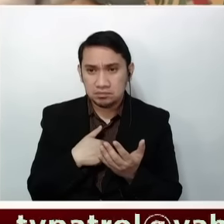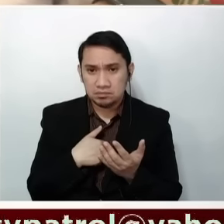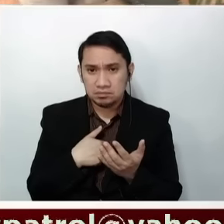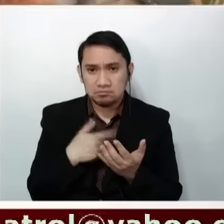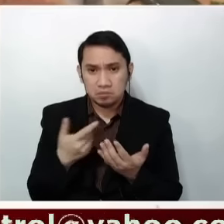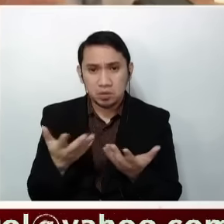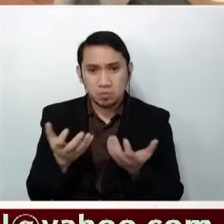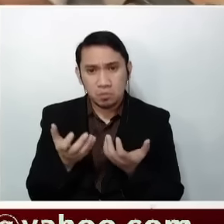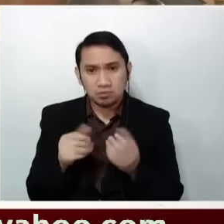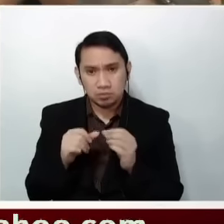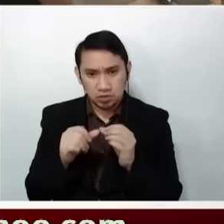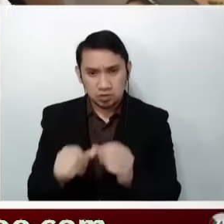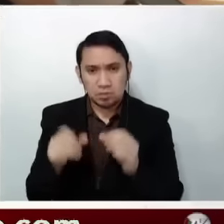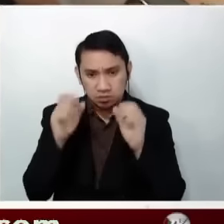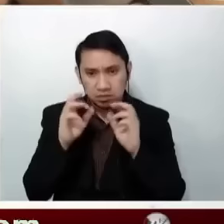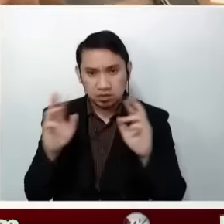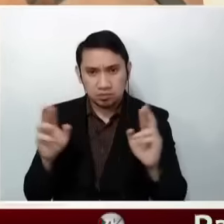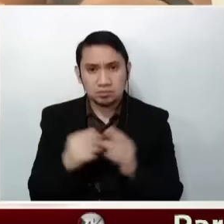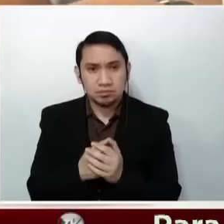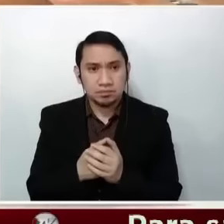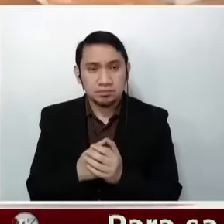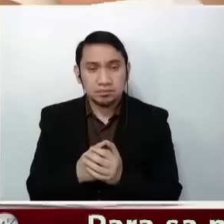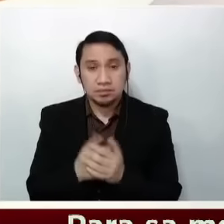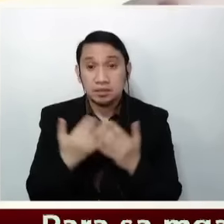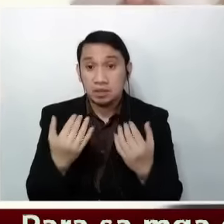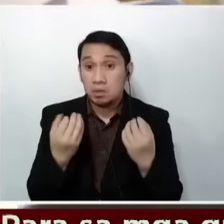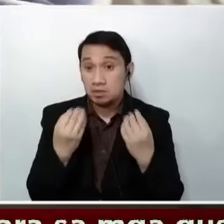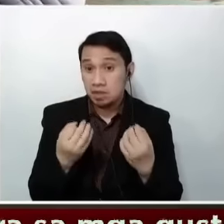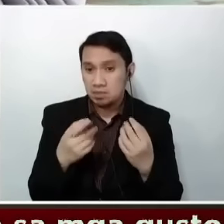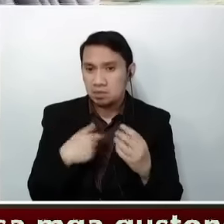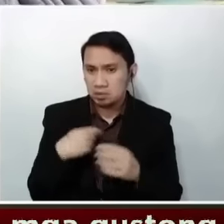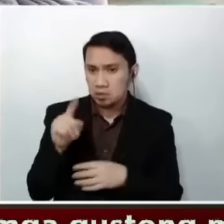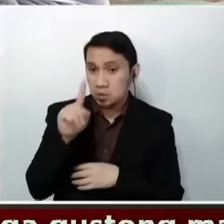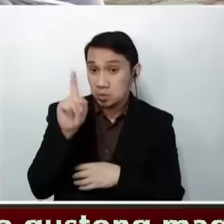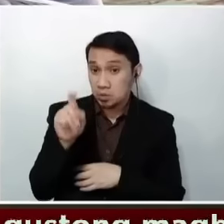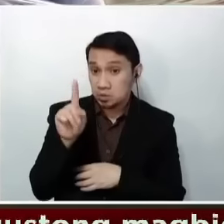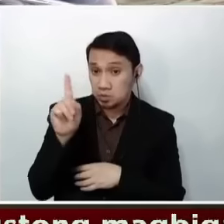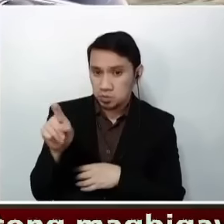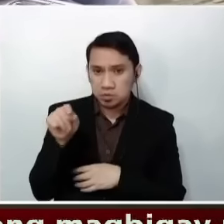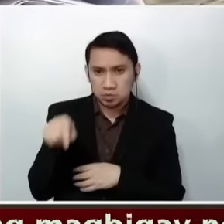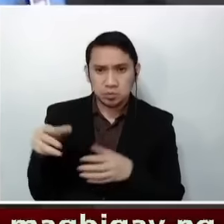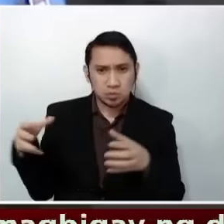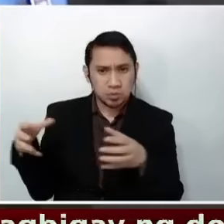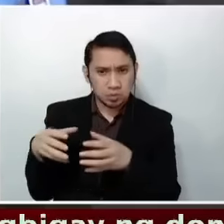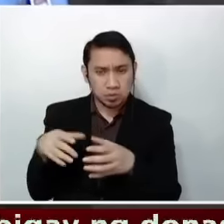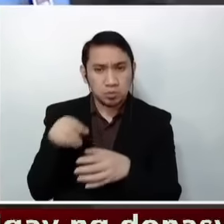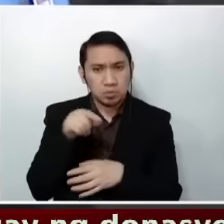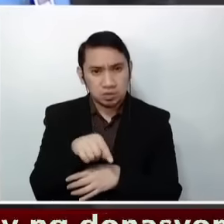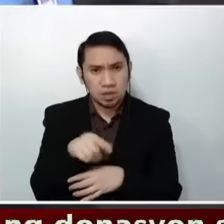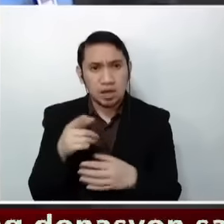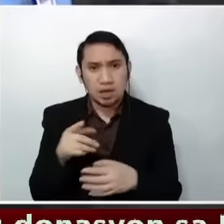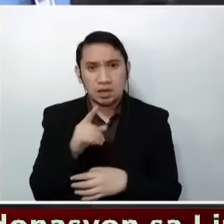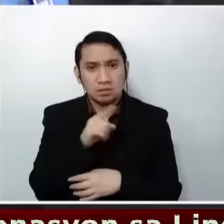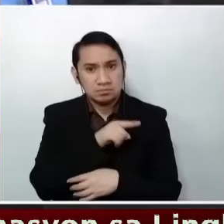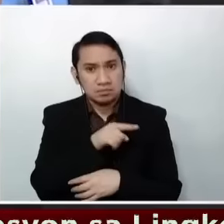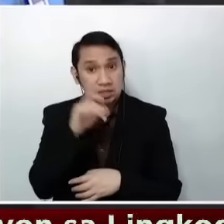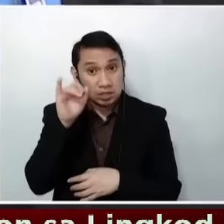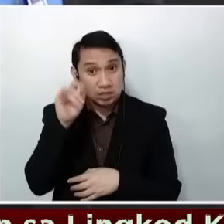all. Bigla rin daw dumami ang nag-inquire sa social media page ng kanilang partido nung malamang manunumpa si Mayor